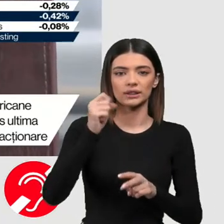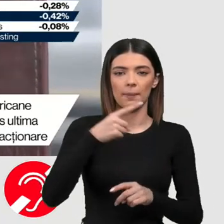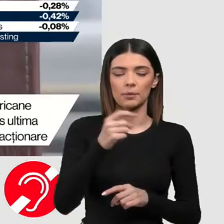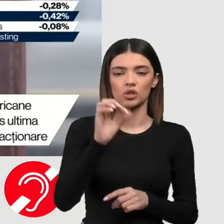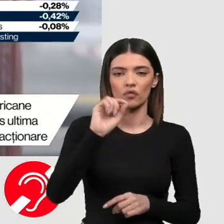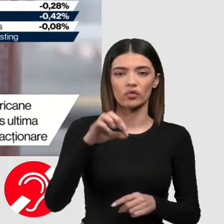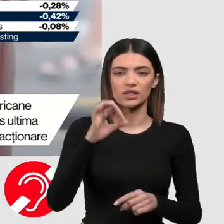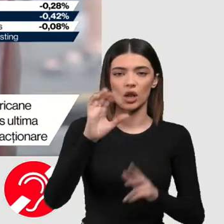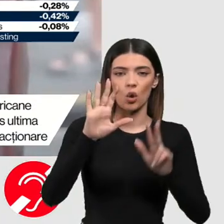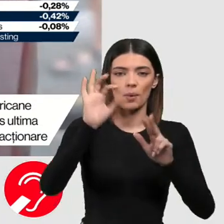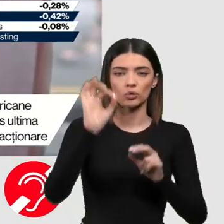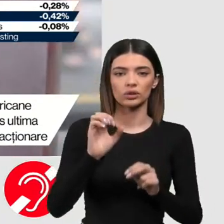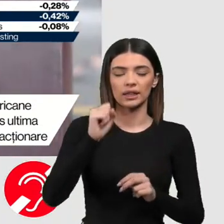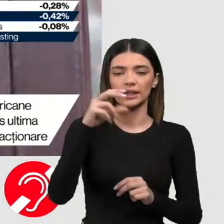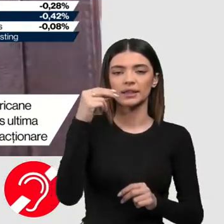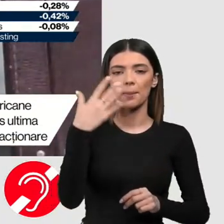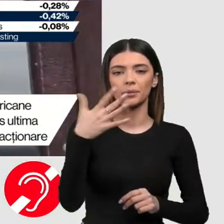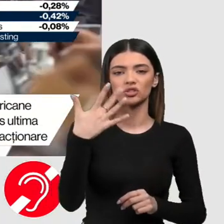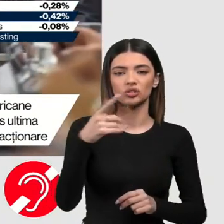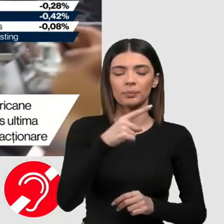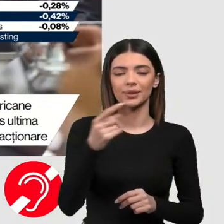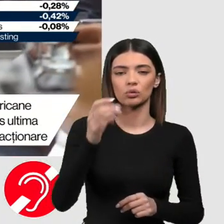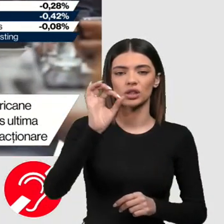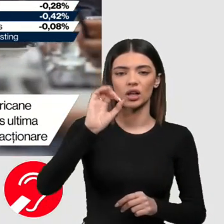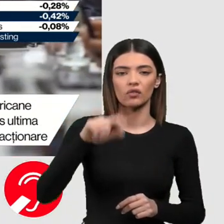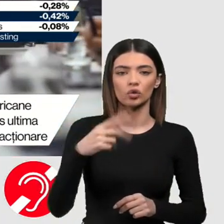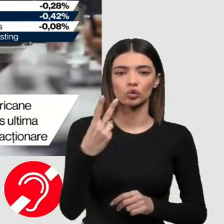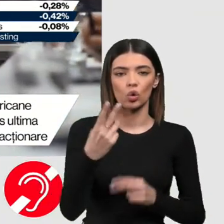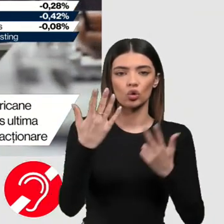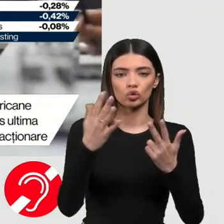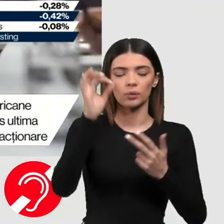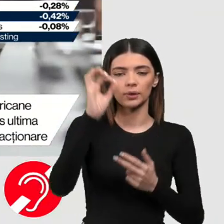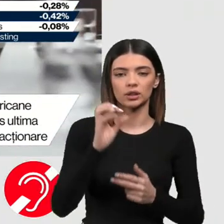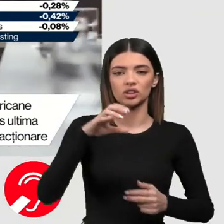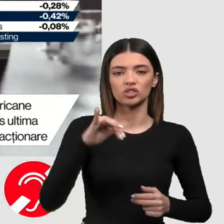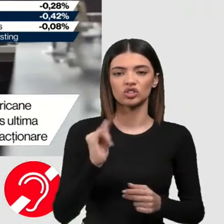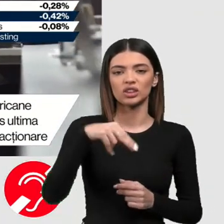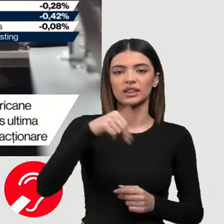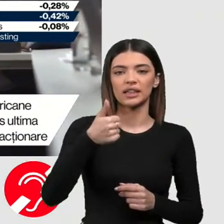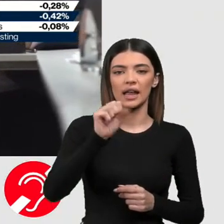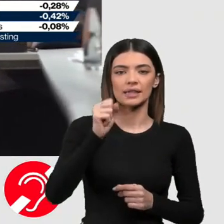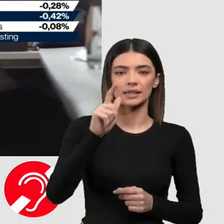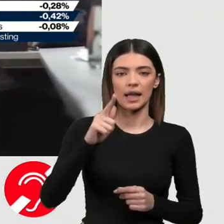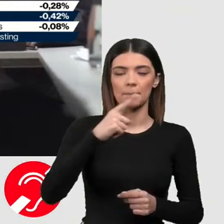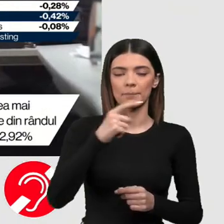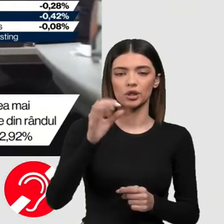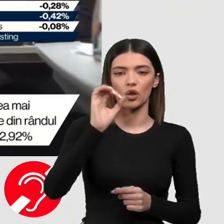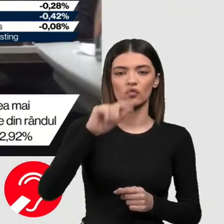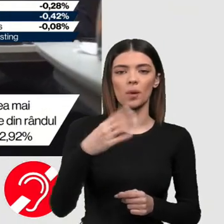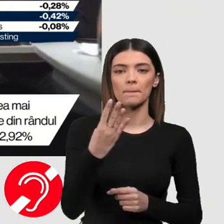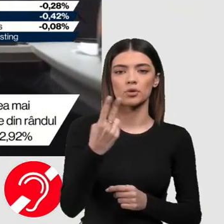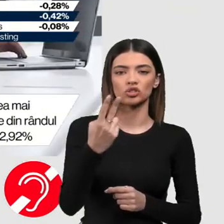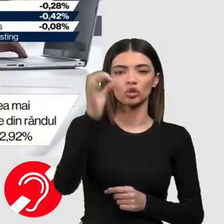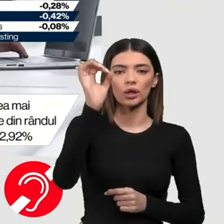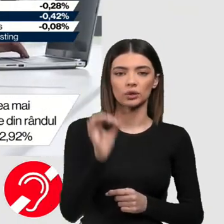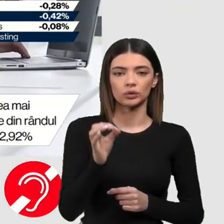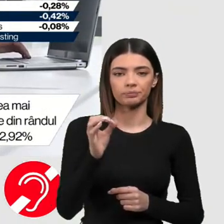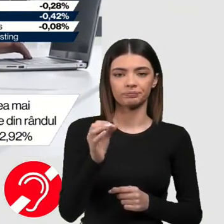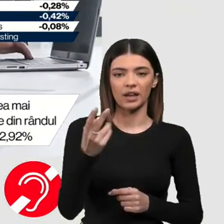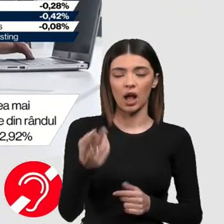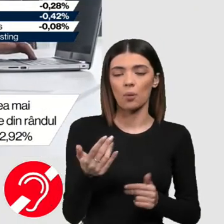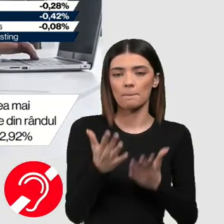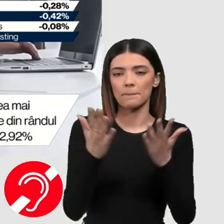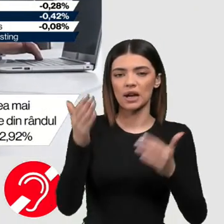un minus de 0,08%, S&P 500 scade cu 0,28%, iar Nasdaq are un minus de